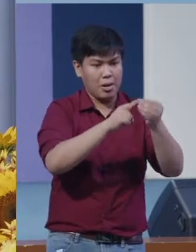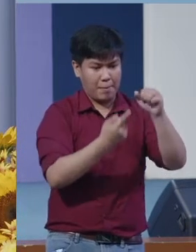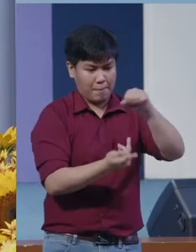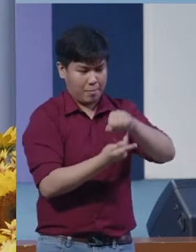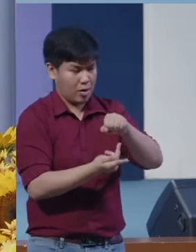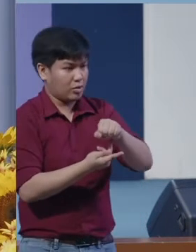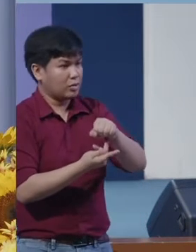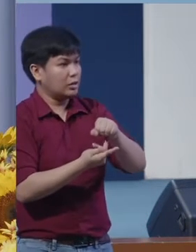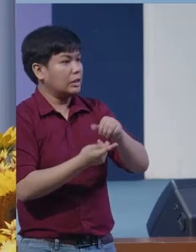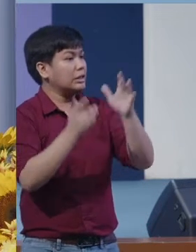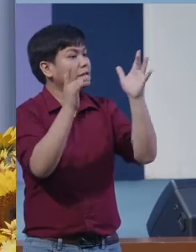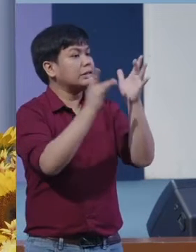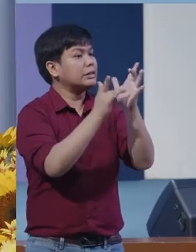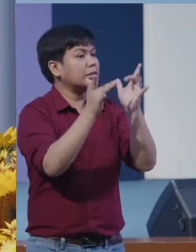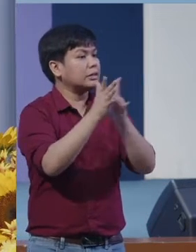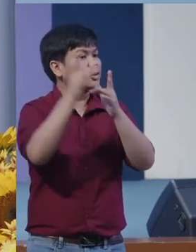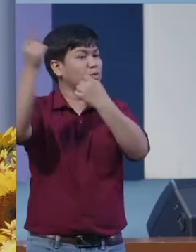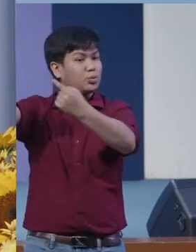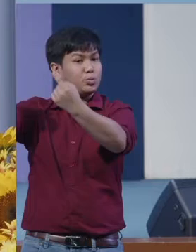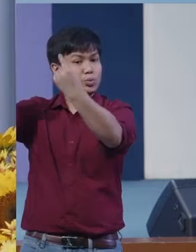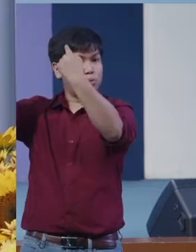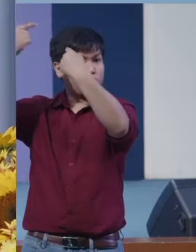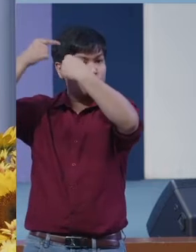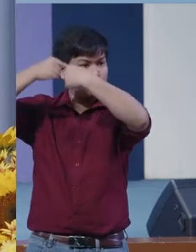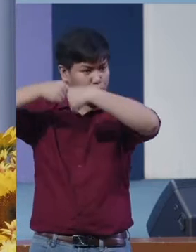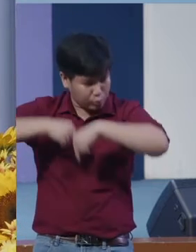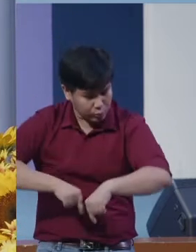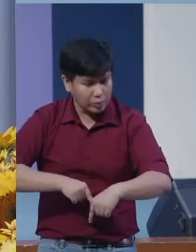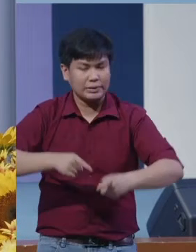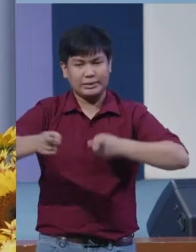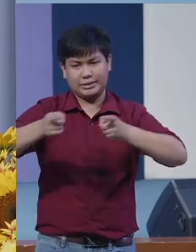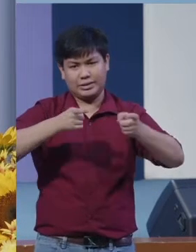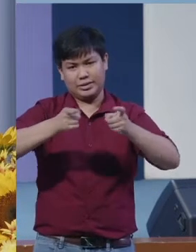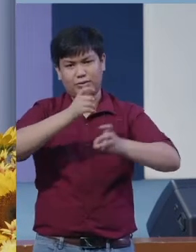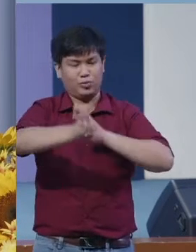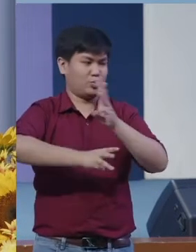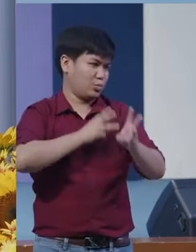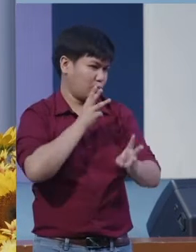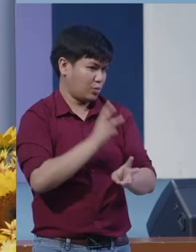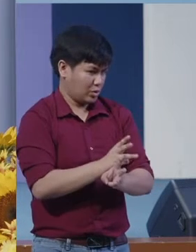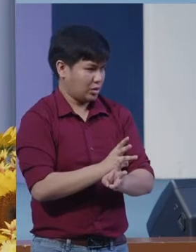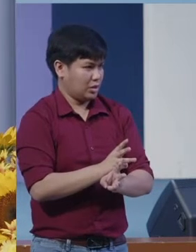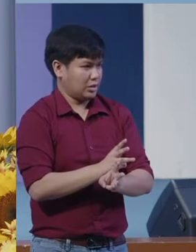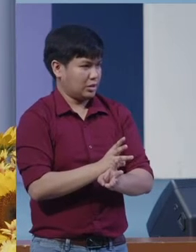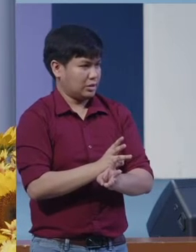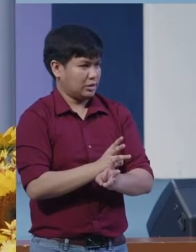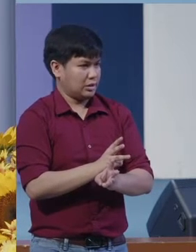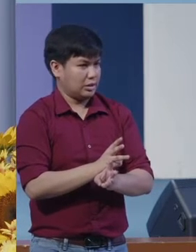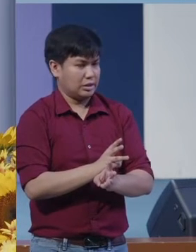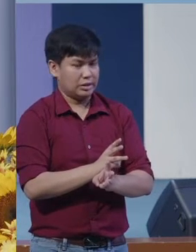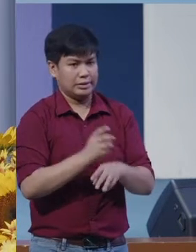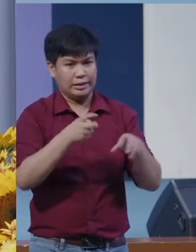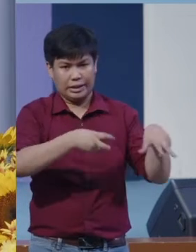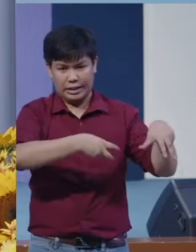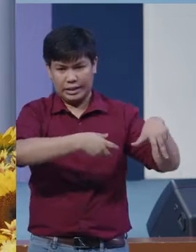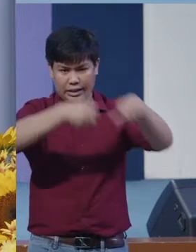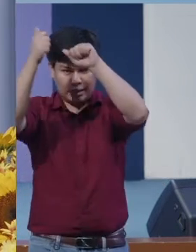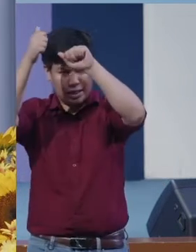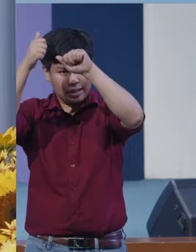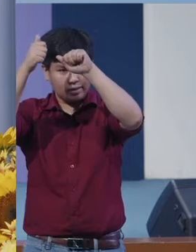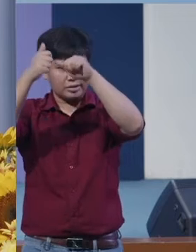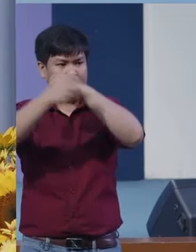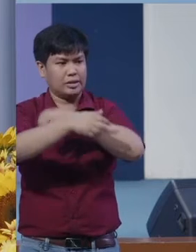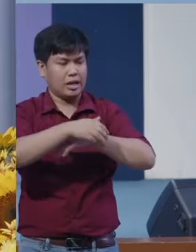ang pagbabalik ni Jesus para sa kanyang mga hinirang. During the rapture and during the day